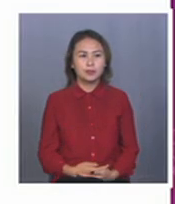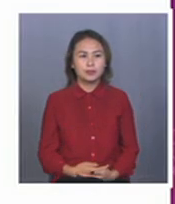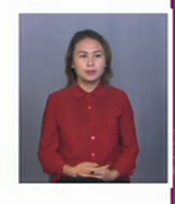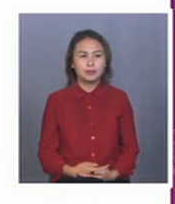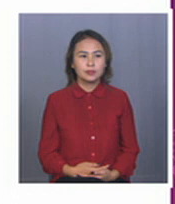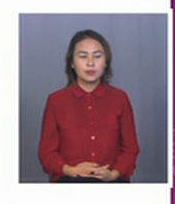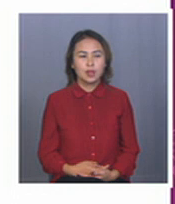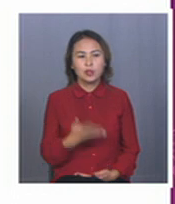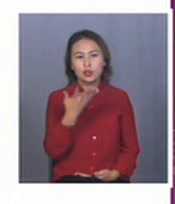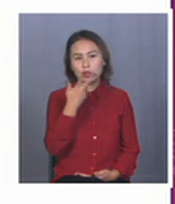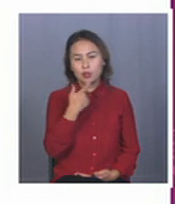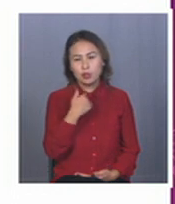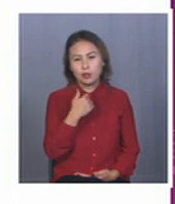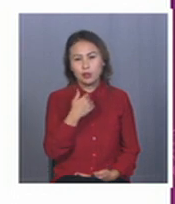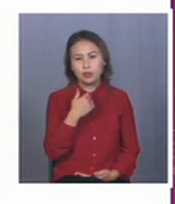Түстер палитрасы,